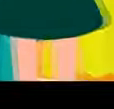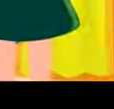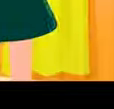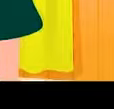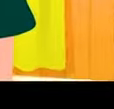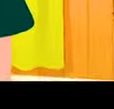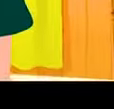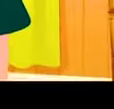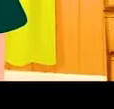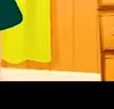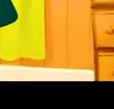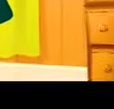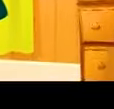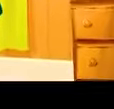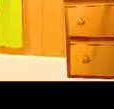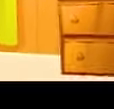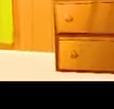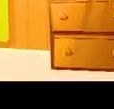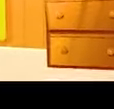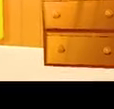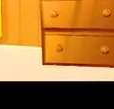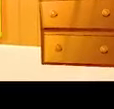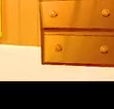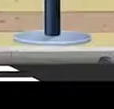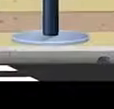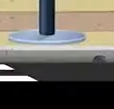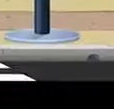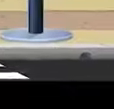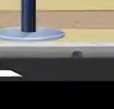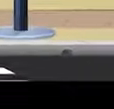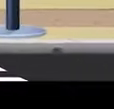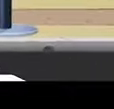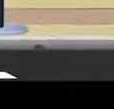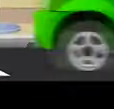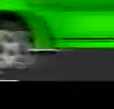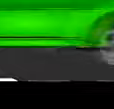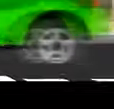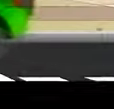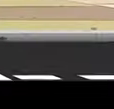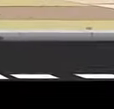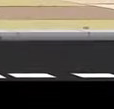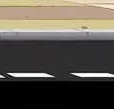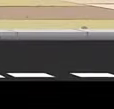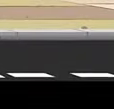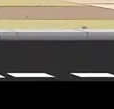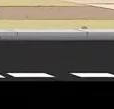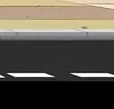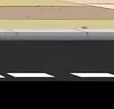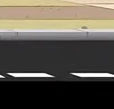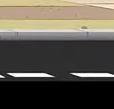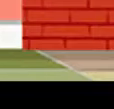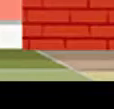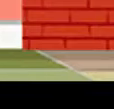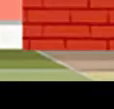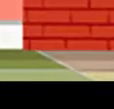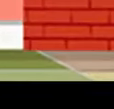яриаг анхааралтай сонсож, асуултанд нь төвөгшөхгүй хариулдаг. Хэн нэгэнд чин сэтгэлээсээ тусалж дэмждэг бол таны хүү